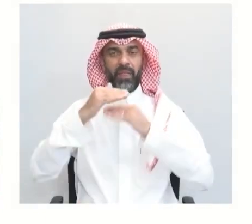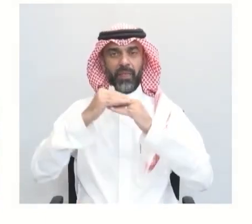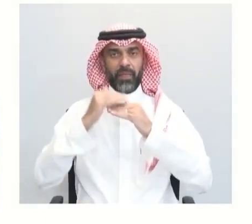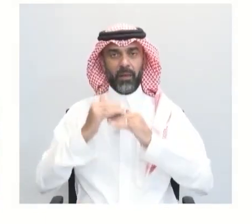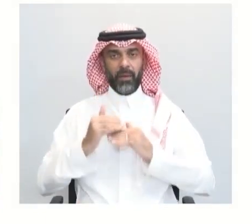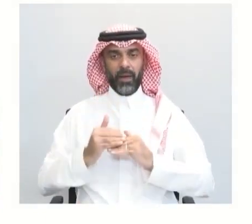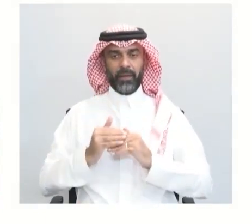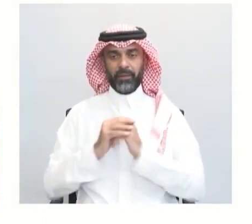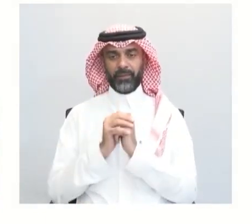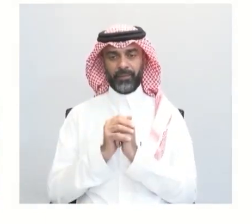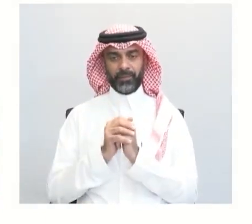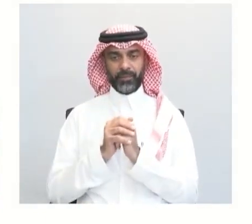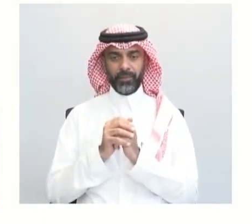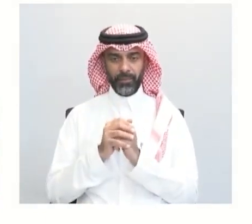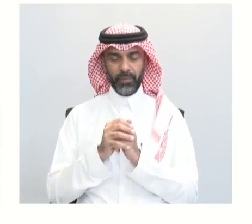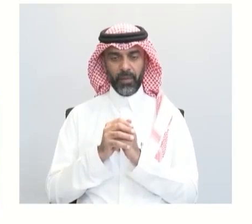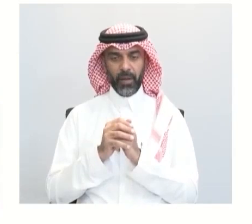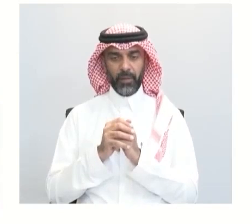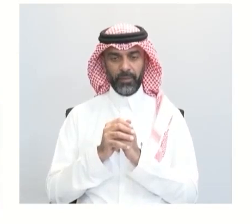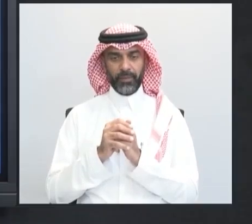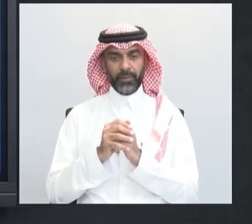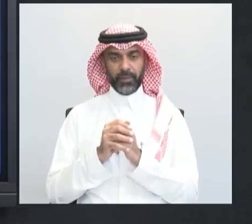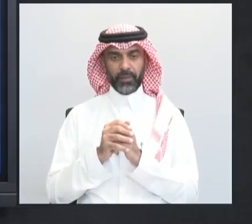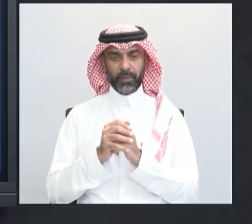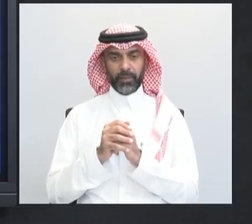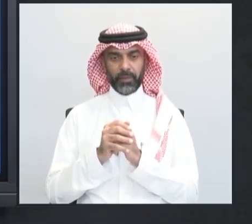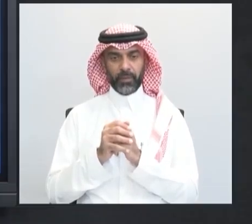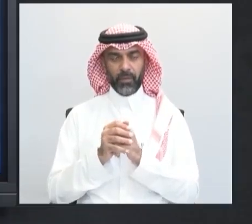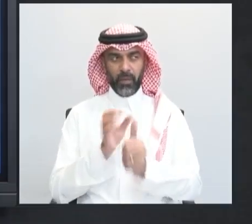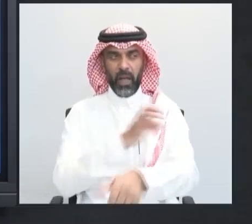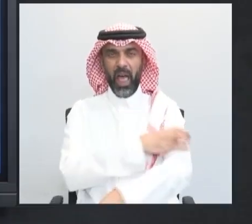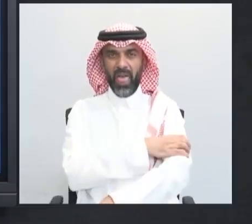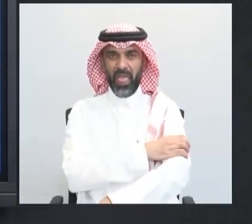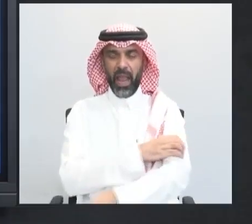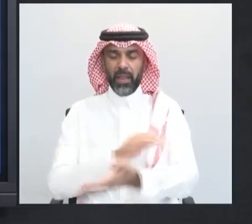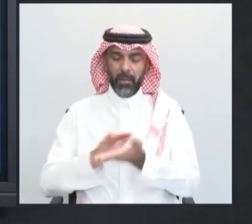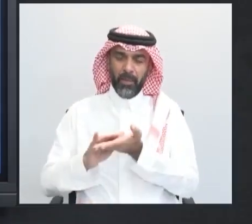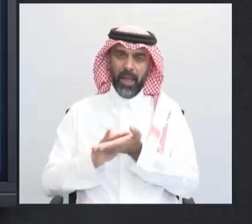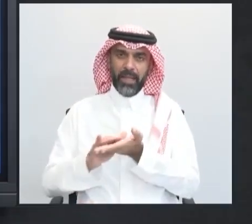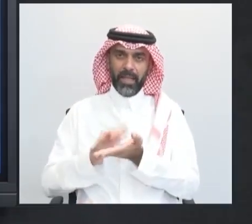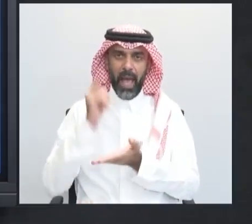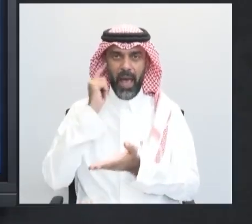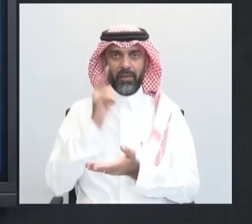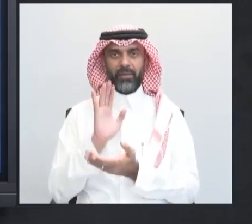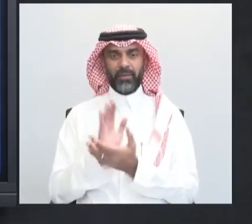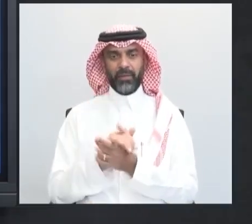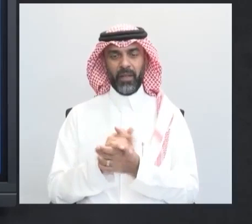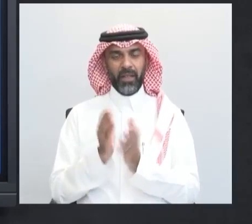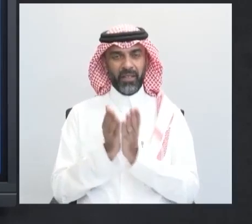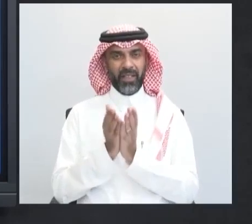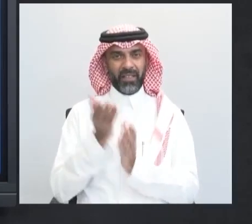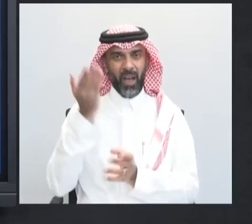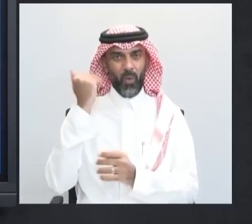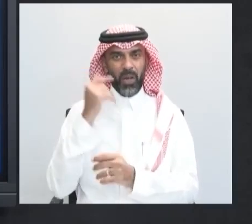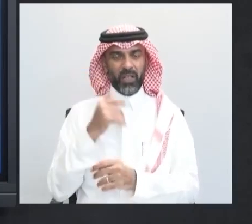من العضلات الملساء مساله العضلات الملساء وجود العضلات الملساء داخل هذه المعده امر ليس بالجديد عليكم تعلمنا ذلك اثناء دراستنا للجهاز